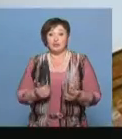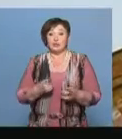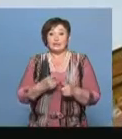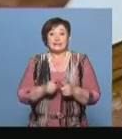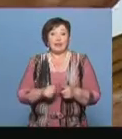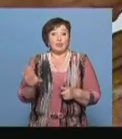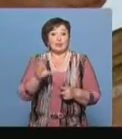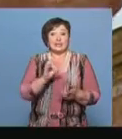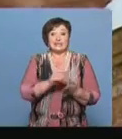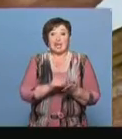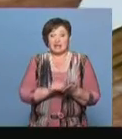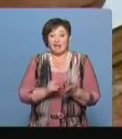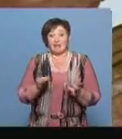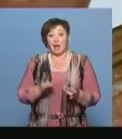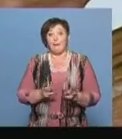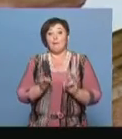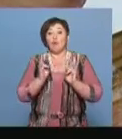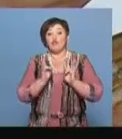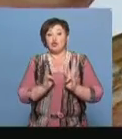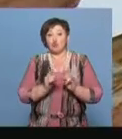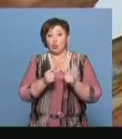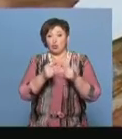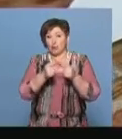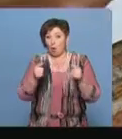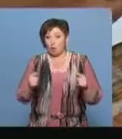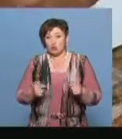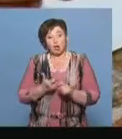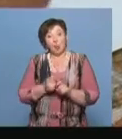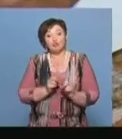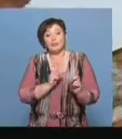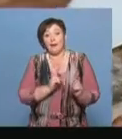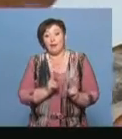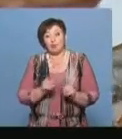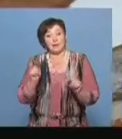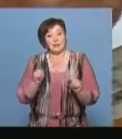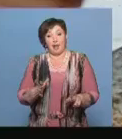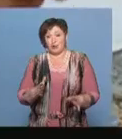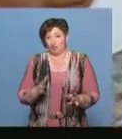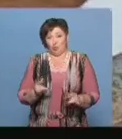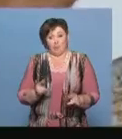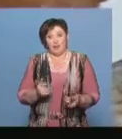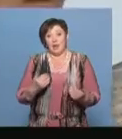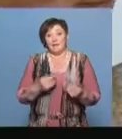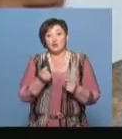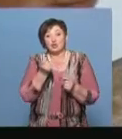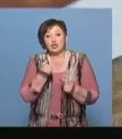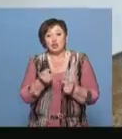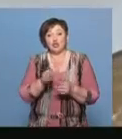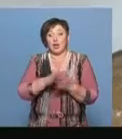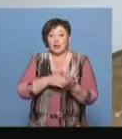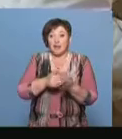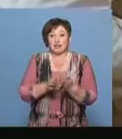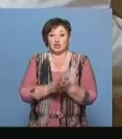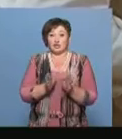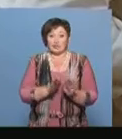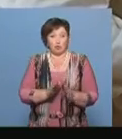состав клея, на поврежденный участок очень аккуратненько, так, чтобы не сдвинуть частички красочного слоя вот